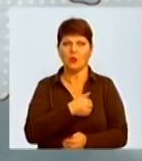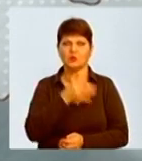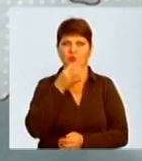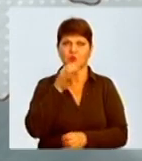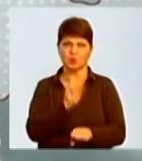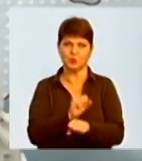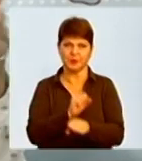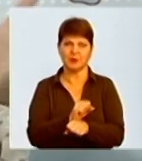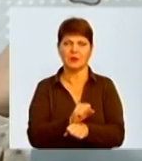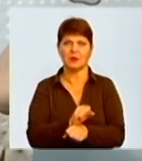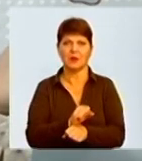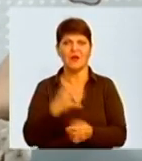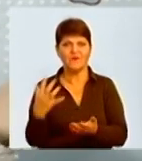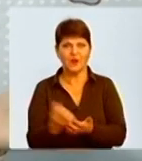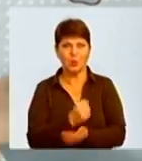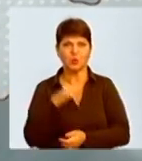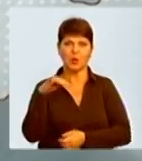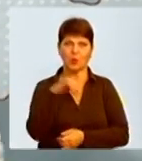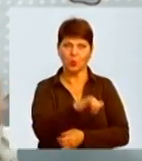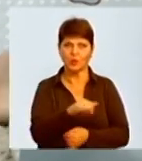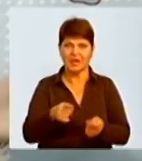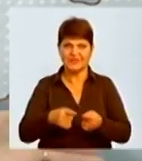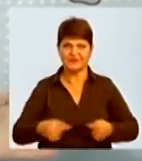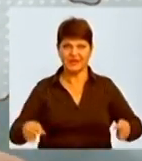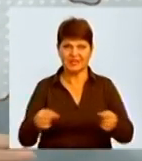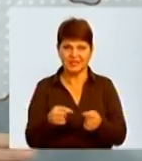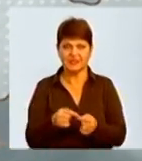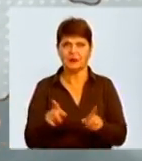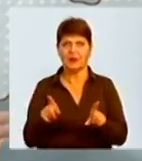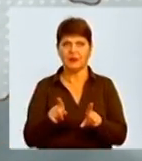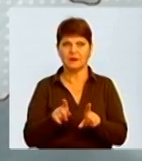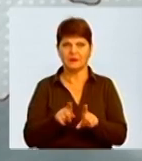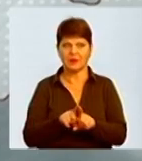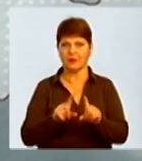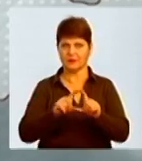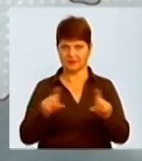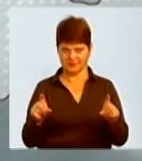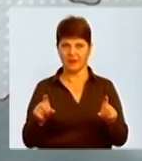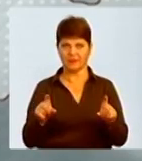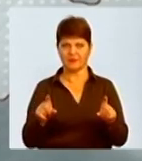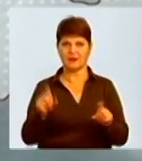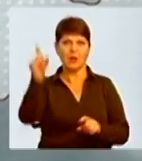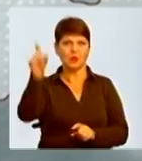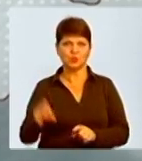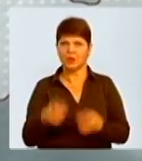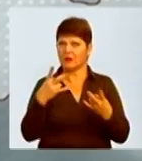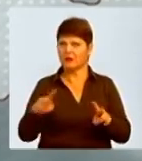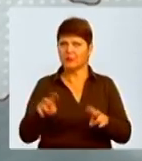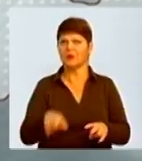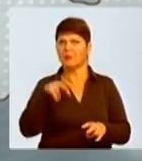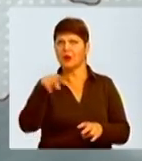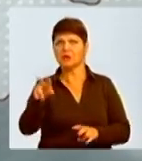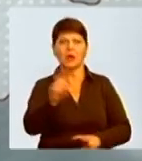зупинитися. Виходить, що у вас в відділенні виходить такий замкнуте коло, так? Людині не потрібно йти шукати,